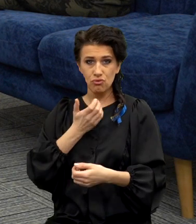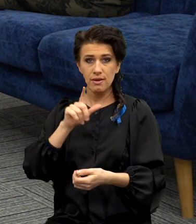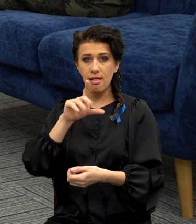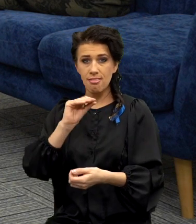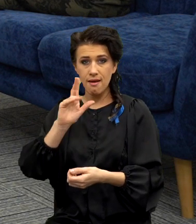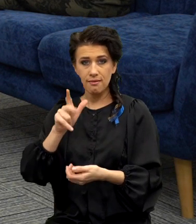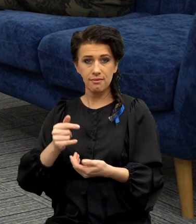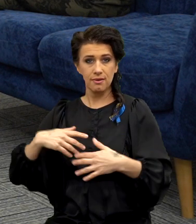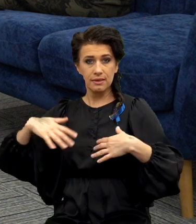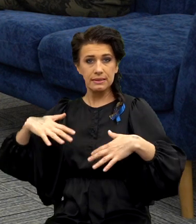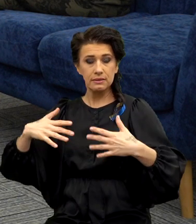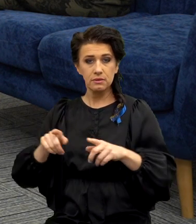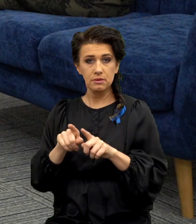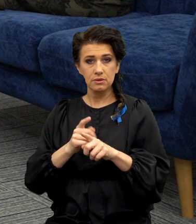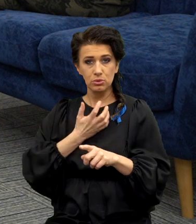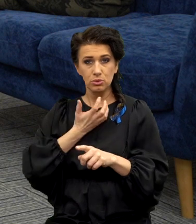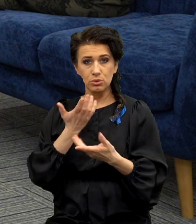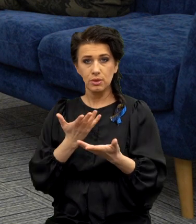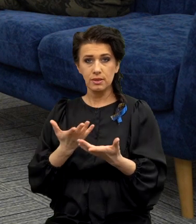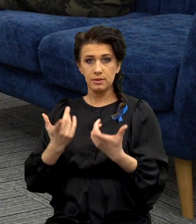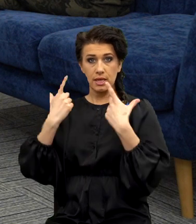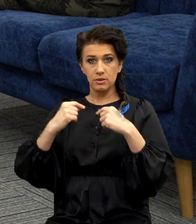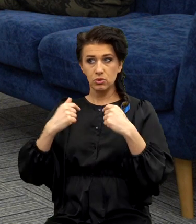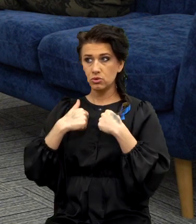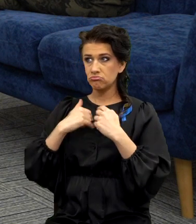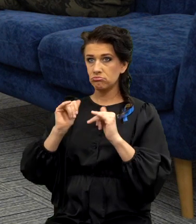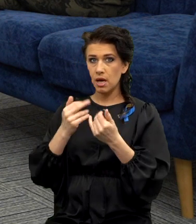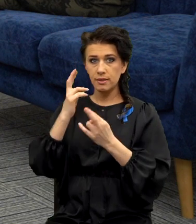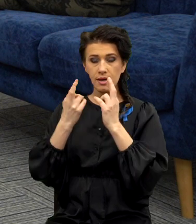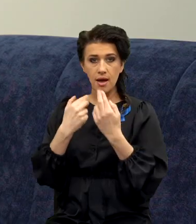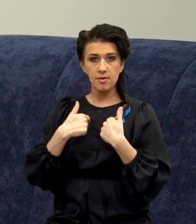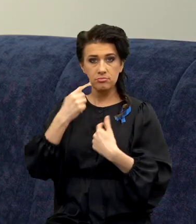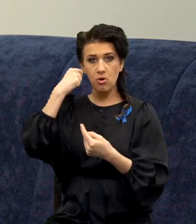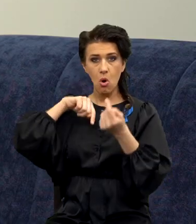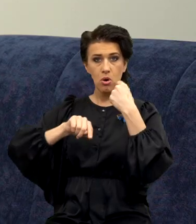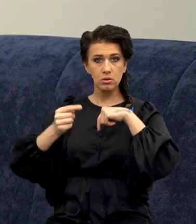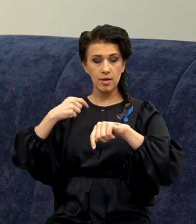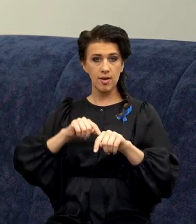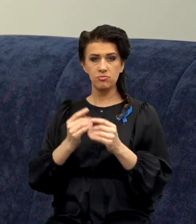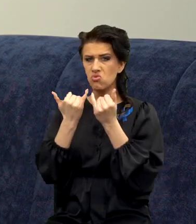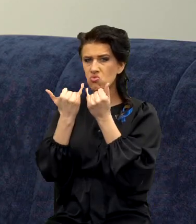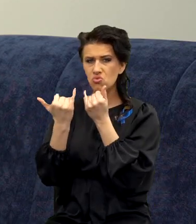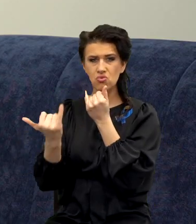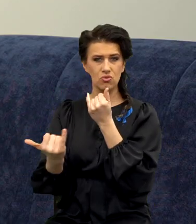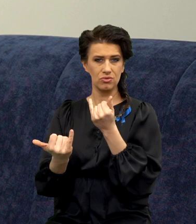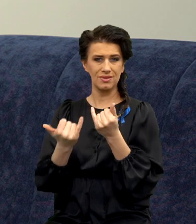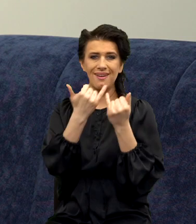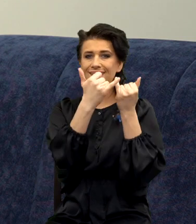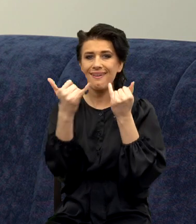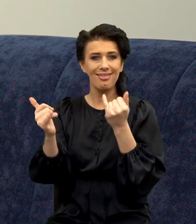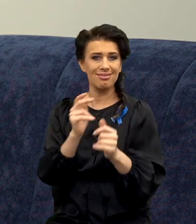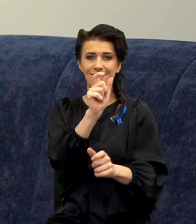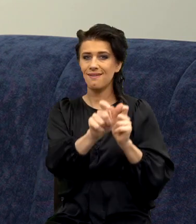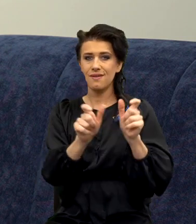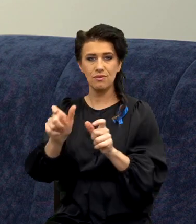siebie zaskakujemy w tym, jak reagujemy, więc można sobie wyobrazić tylko, jak różne zachowania